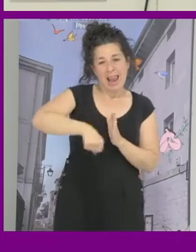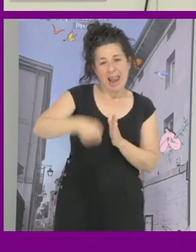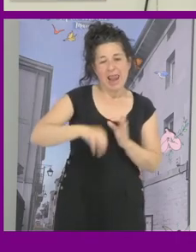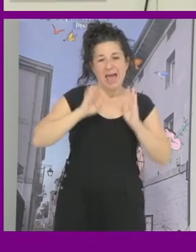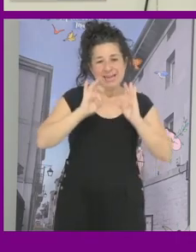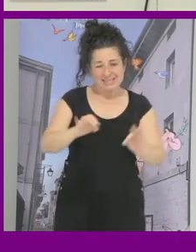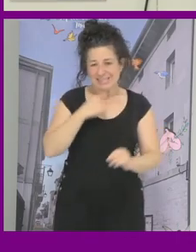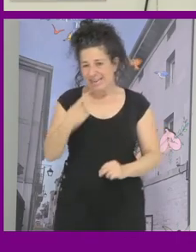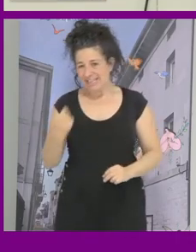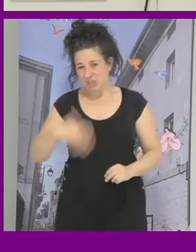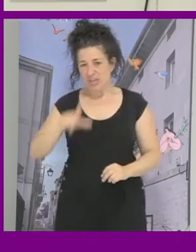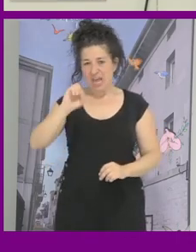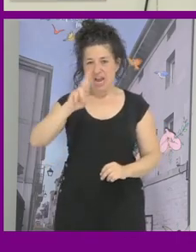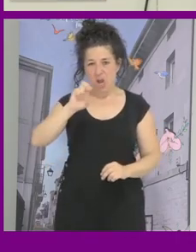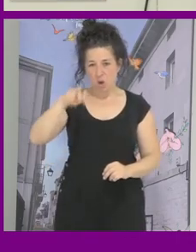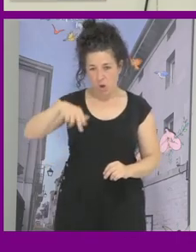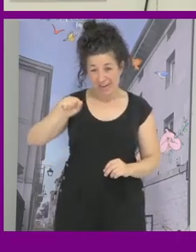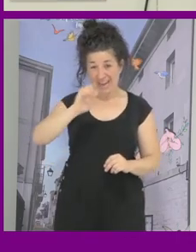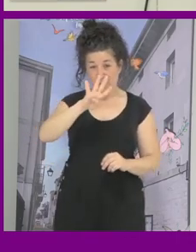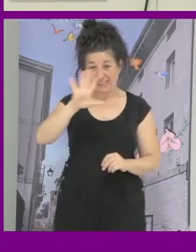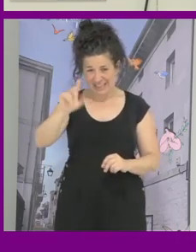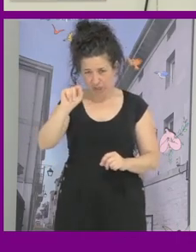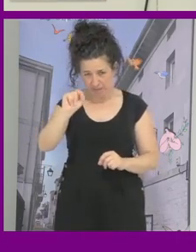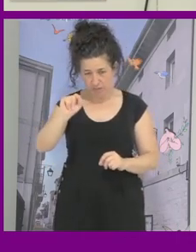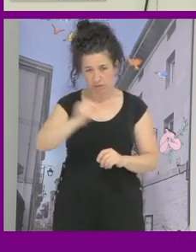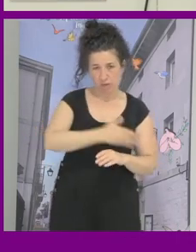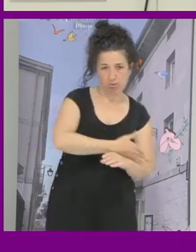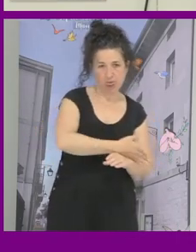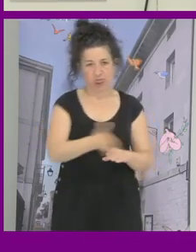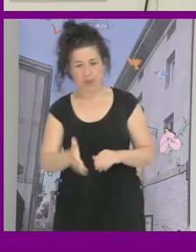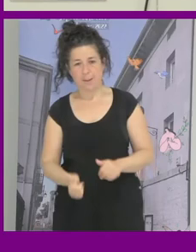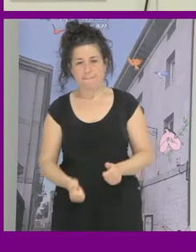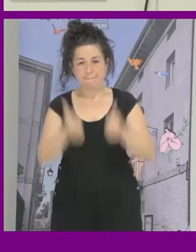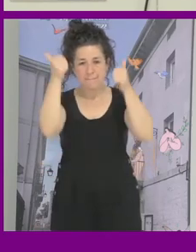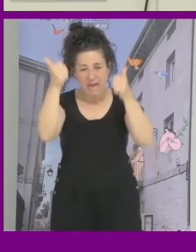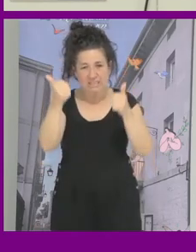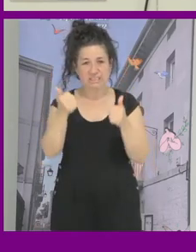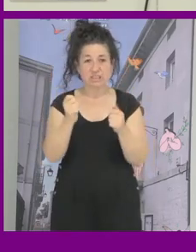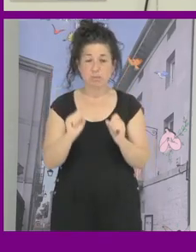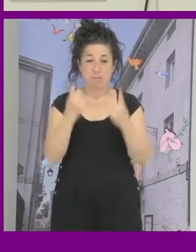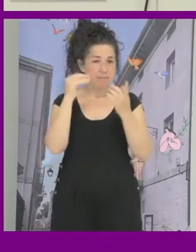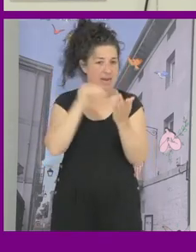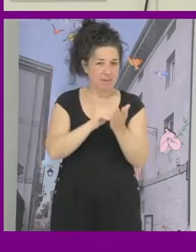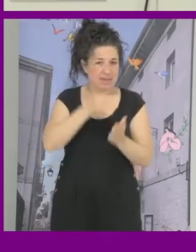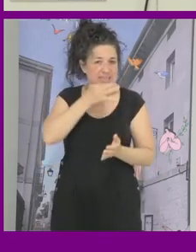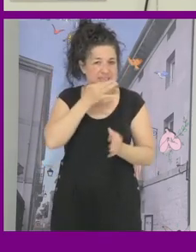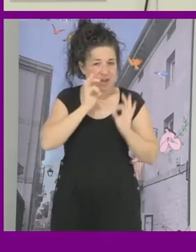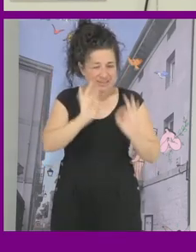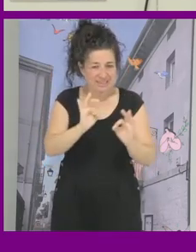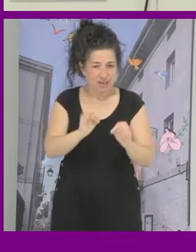Lorenari 45 minutu eta luzatu naiz pila bat, barkatu, da nire lehenengo aldia hitzaldi honekin eta ez dut ondo